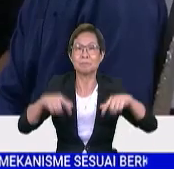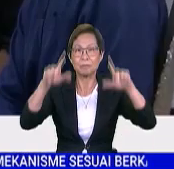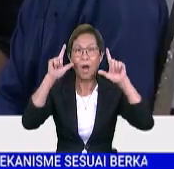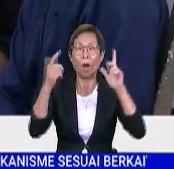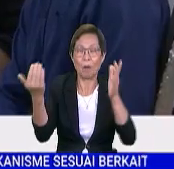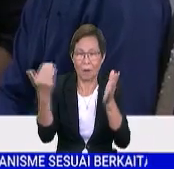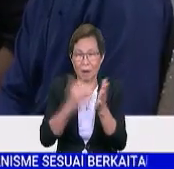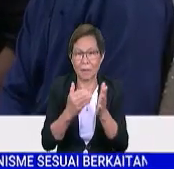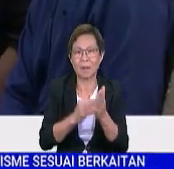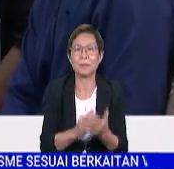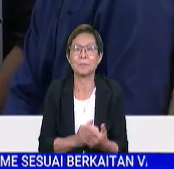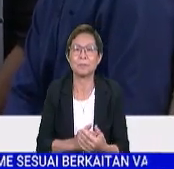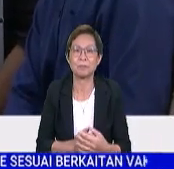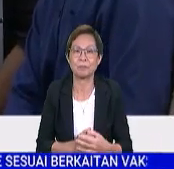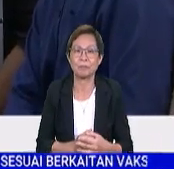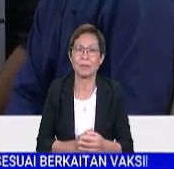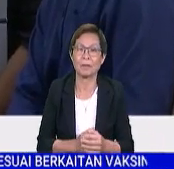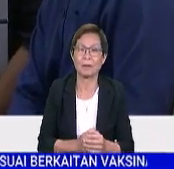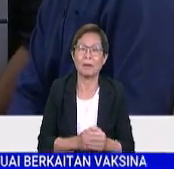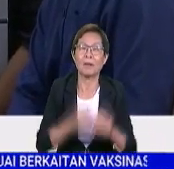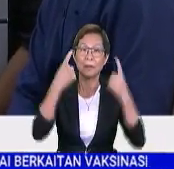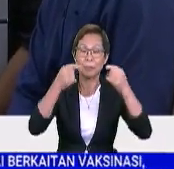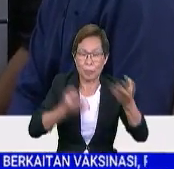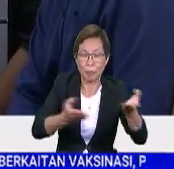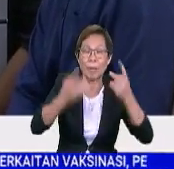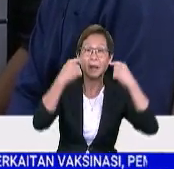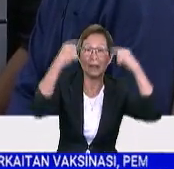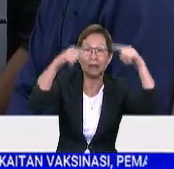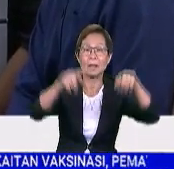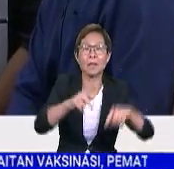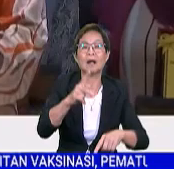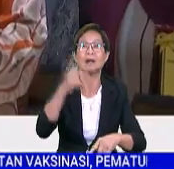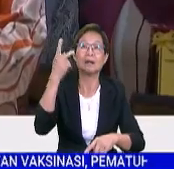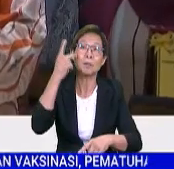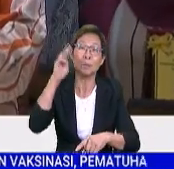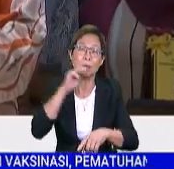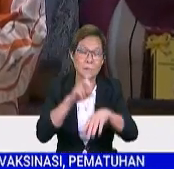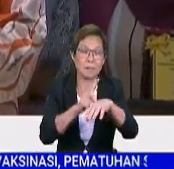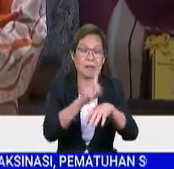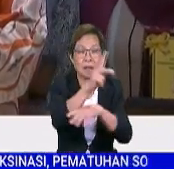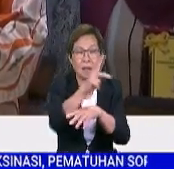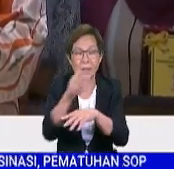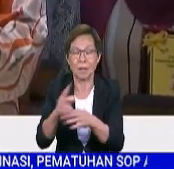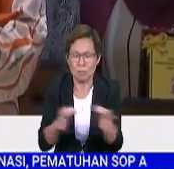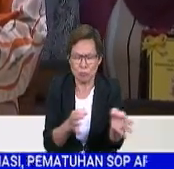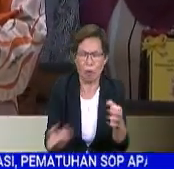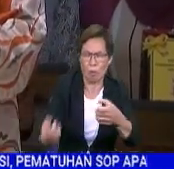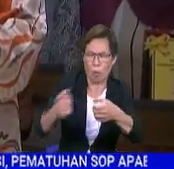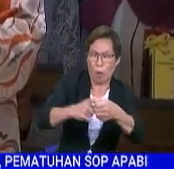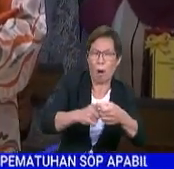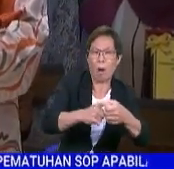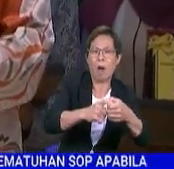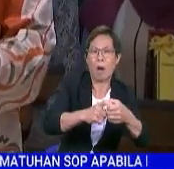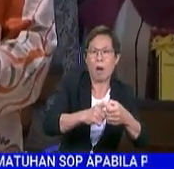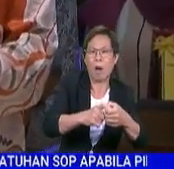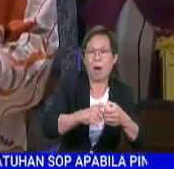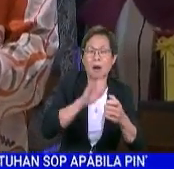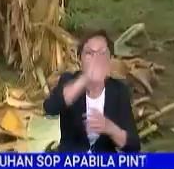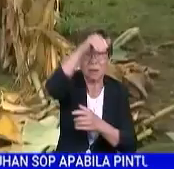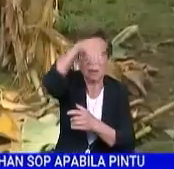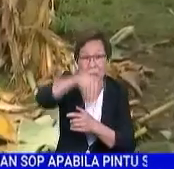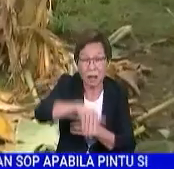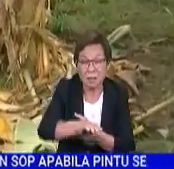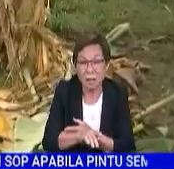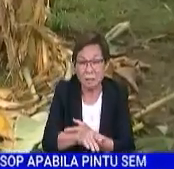ditemi media selepas Majlis Anugerah perkhidmatan cemerlang kementeriannya di kota kinapalu mengulas mengenai isu gajah liar di